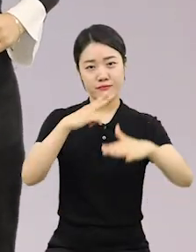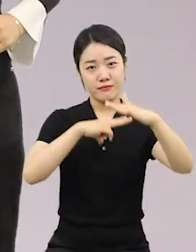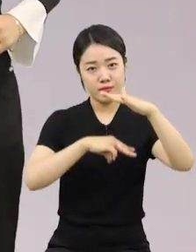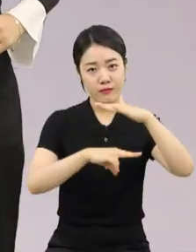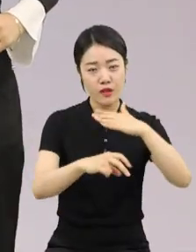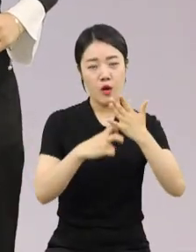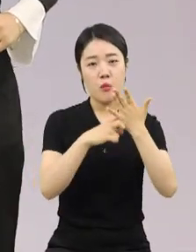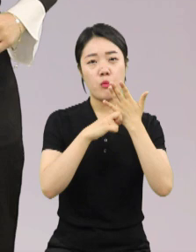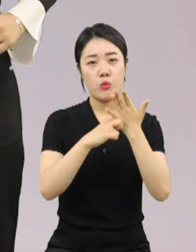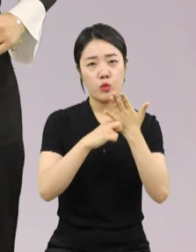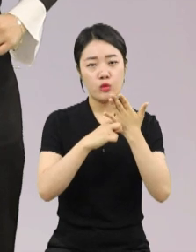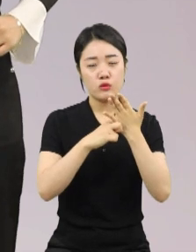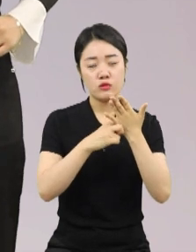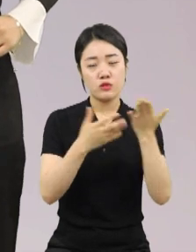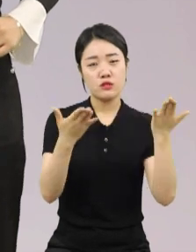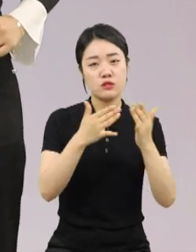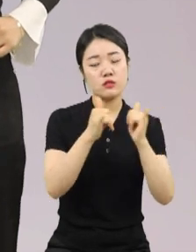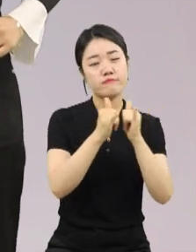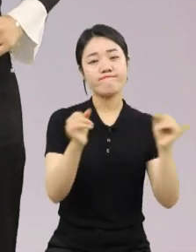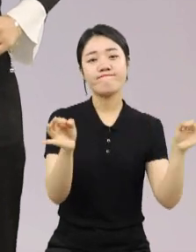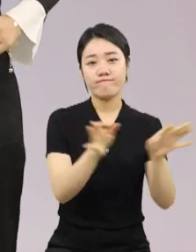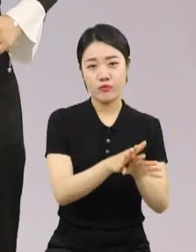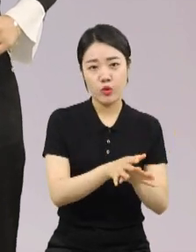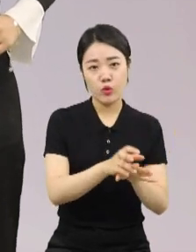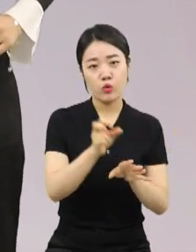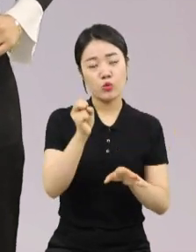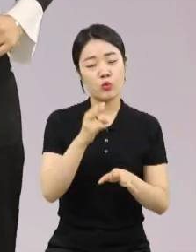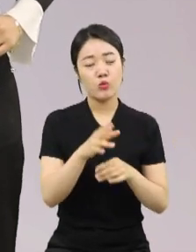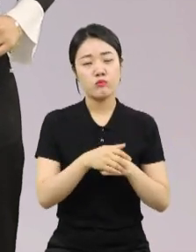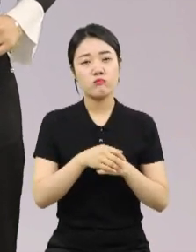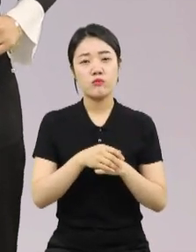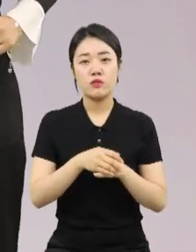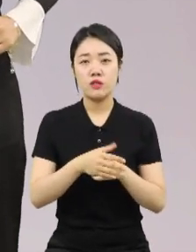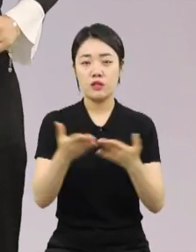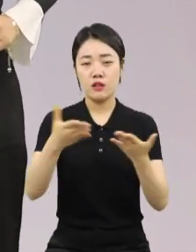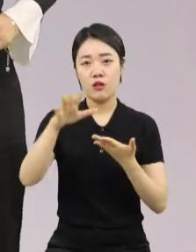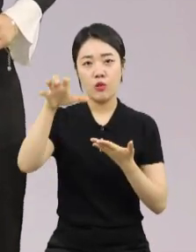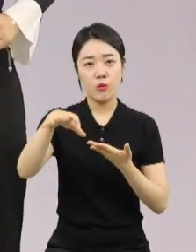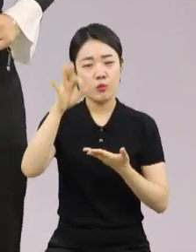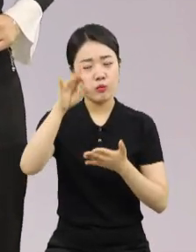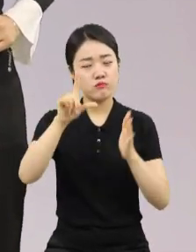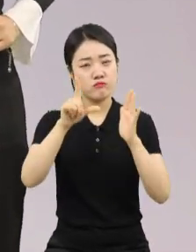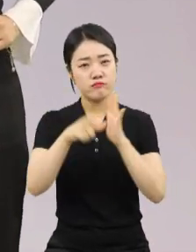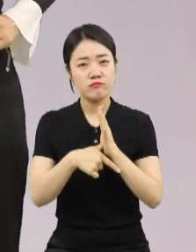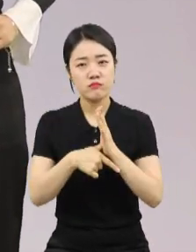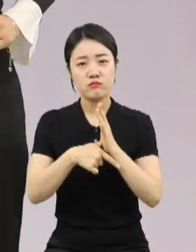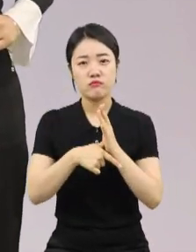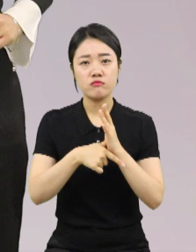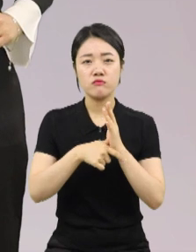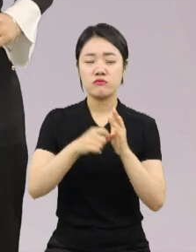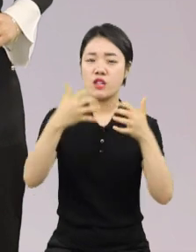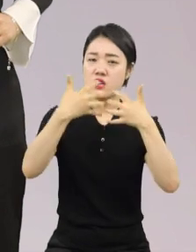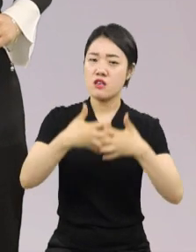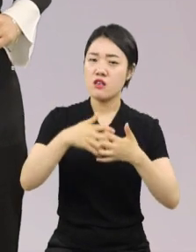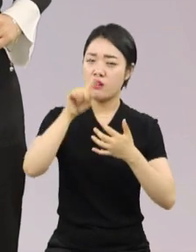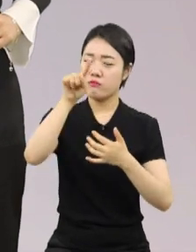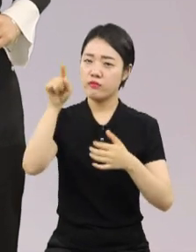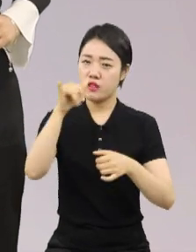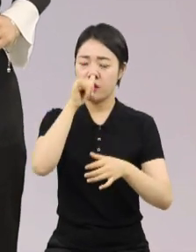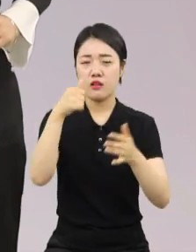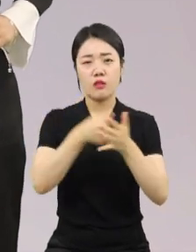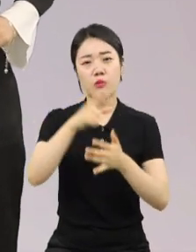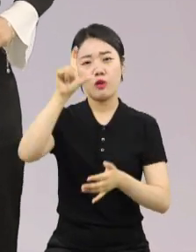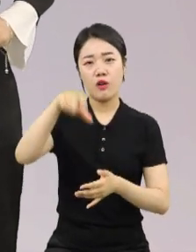지하철에는 표를 직접 끊어주는 직원이 사라졌고 언제부턴가 식당에서도 무인결제 기계 앞에서 메뉴 선택과